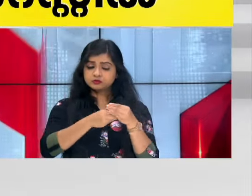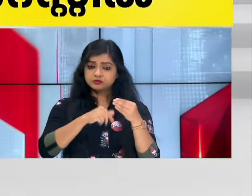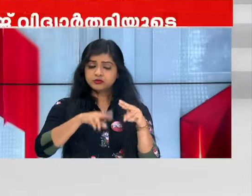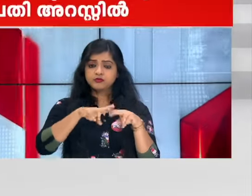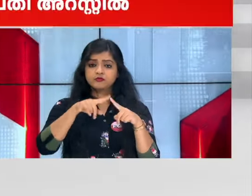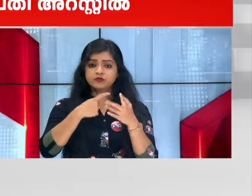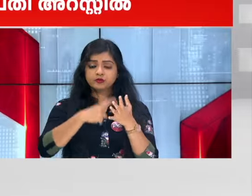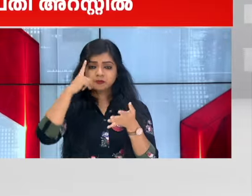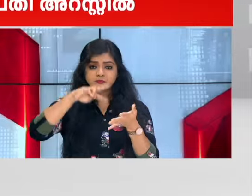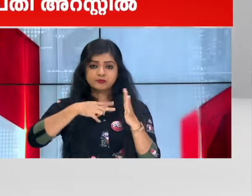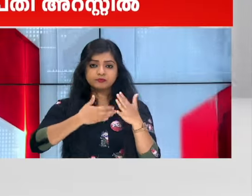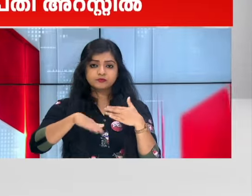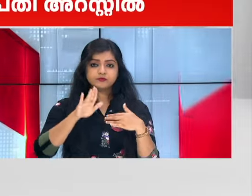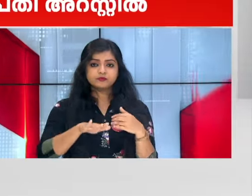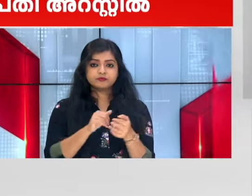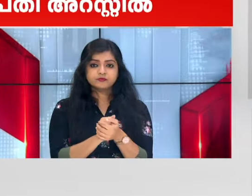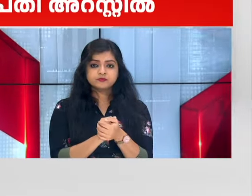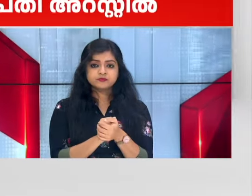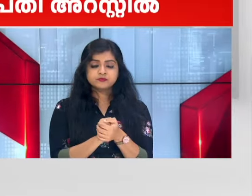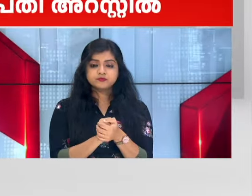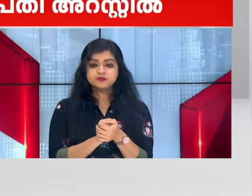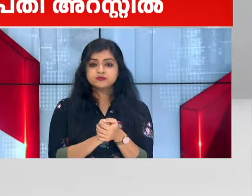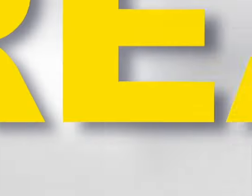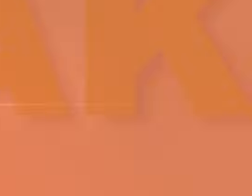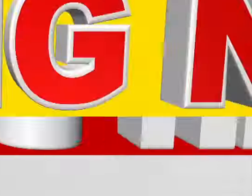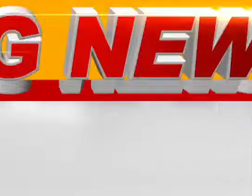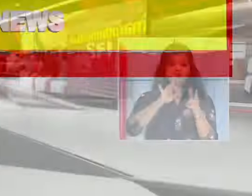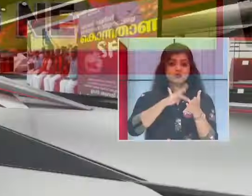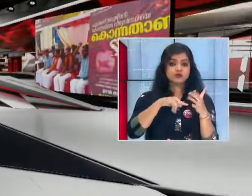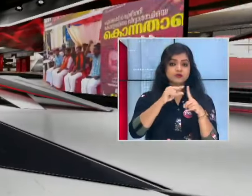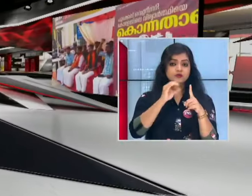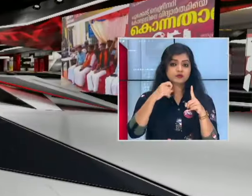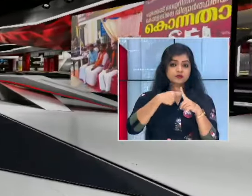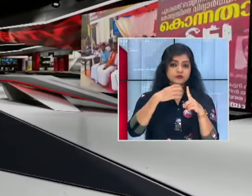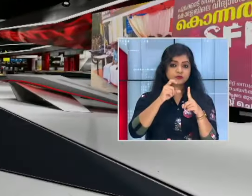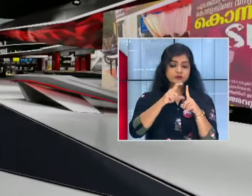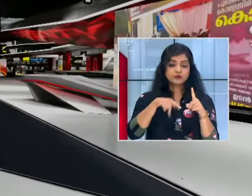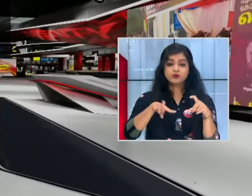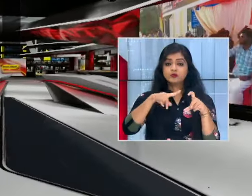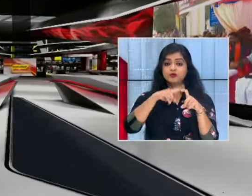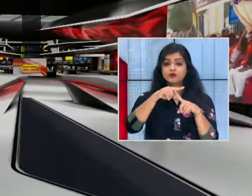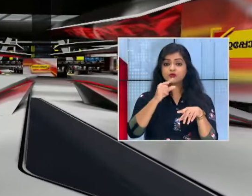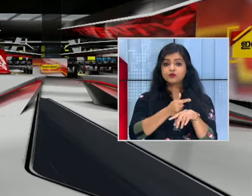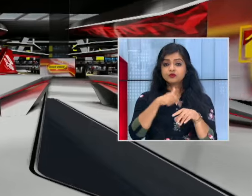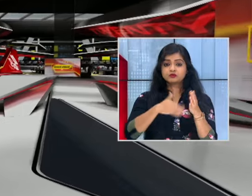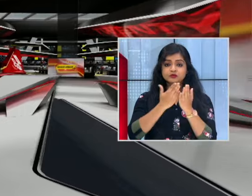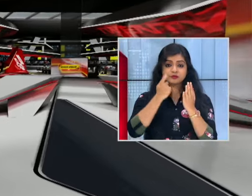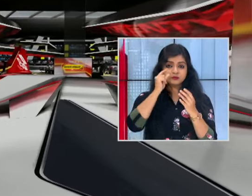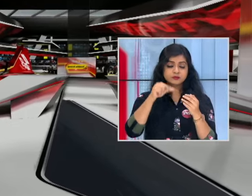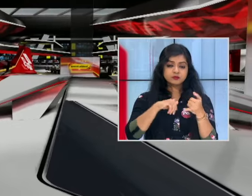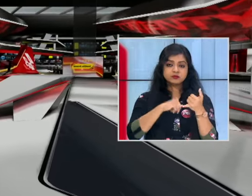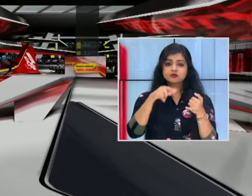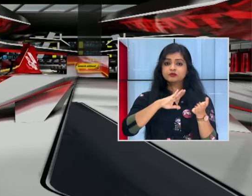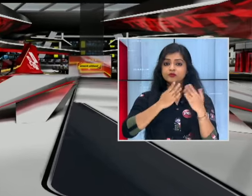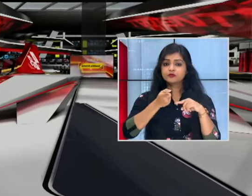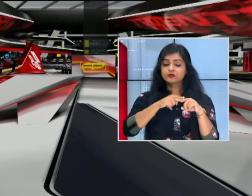നടത്തുന്നുണ്ട്. പ്രവിത, ശരി. അരുൺ പാറക്കലാണ് വിവരങ്ങൾ നൽകിയത്. വയനാട് പൂക്കോട് വെറ്റിനറി സർവകലാശാലയിലെ വിദ്യാർത്ഥി സിദ്ധാർത്ഥിന്റെ മരണത്തിൽ ഇന്ന്